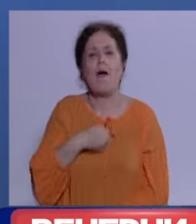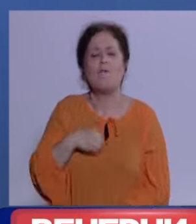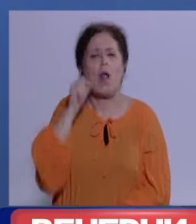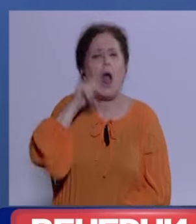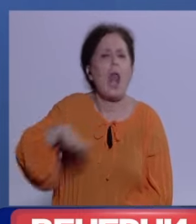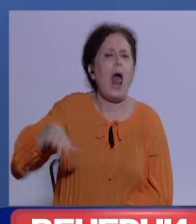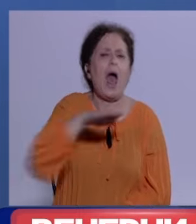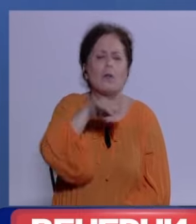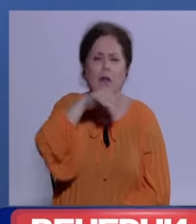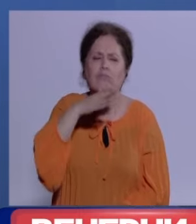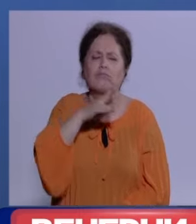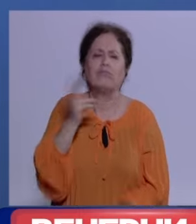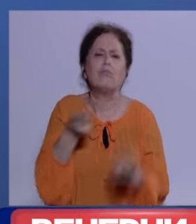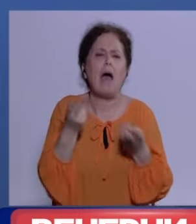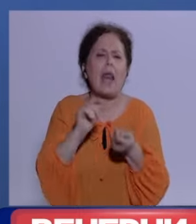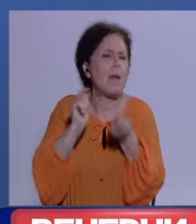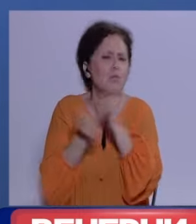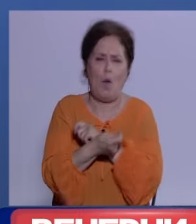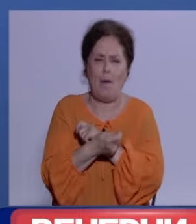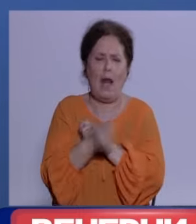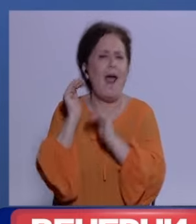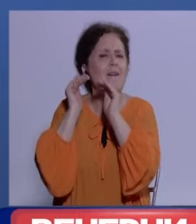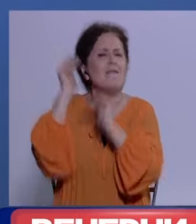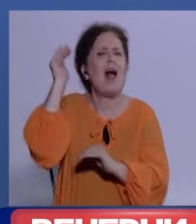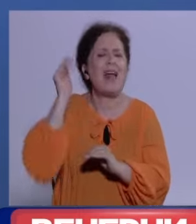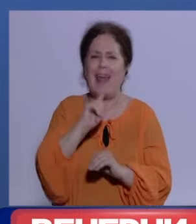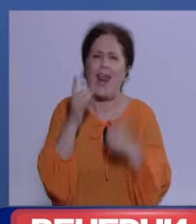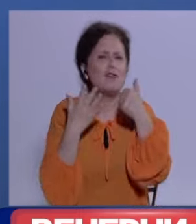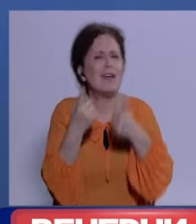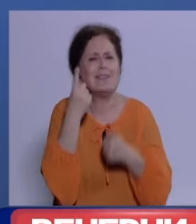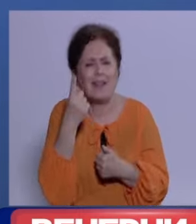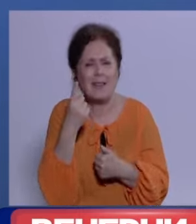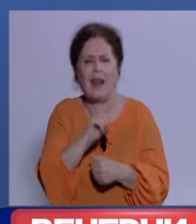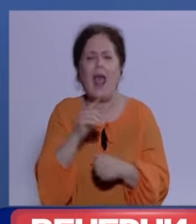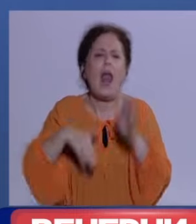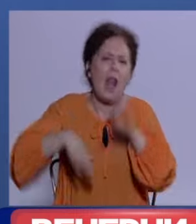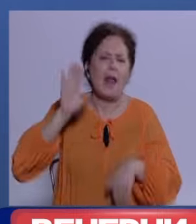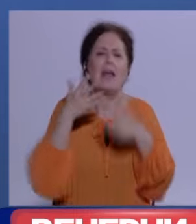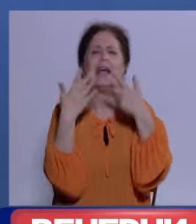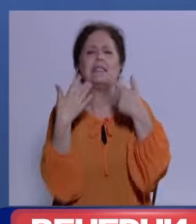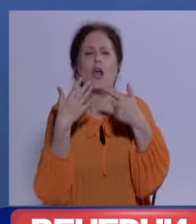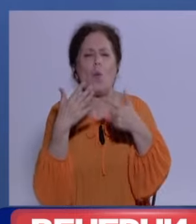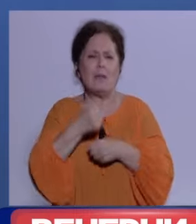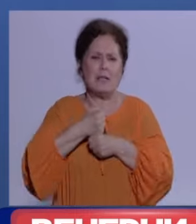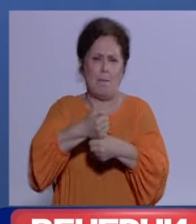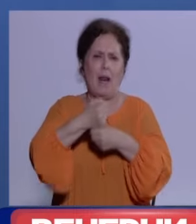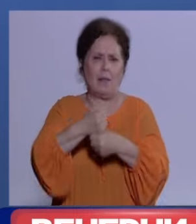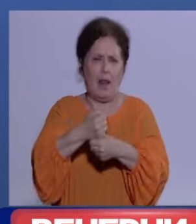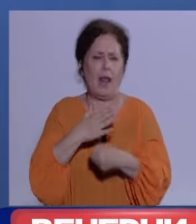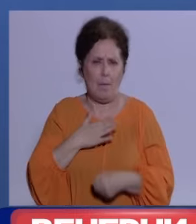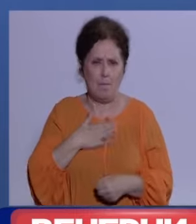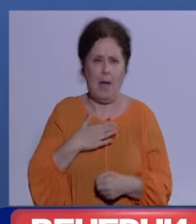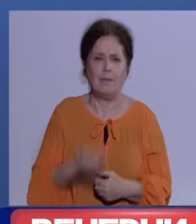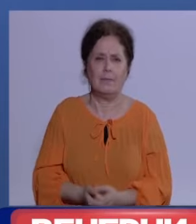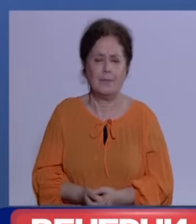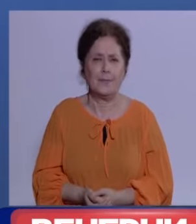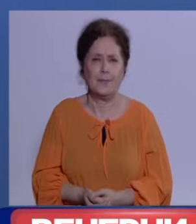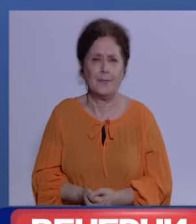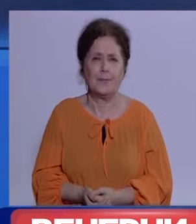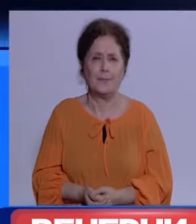има промени и ќе има, значи, влада не со 61, туку ќе има над 70 пратеници.